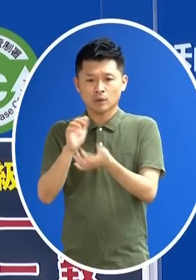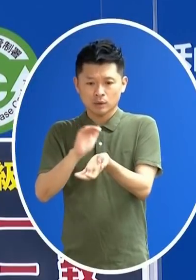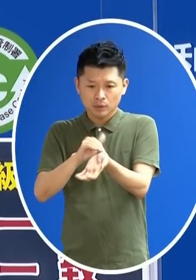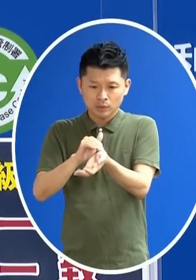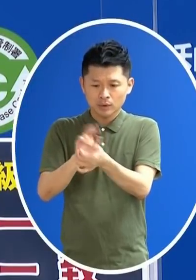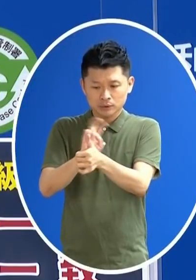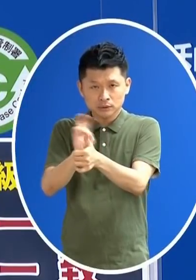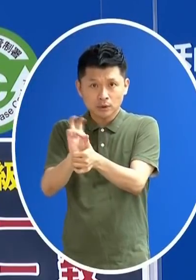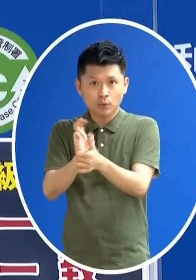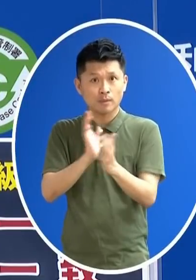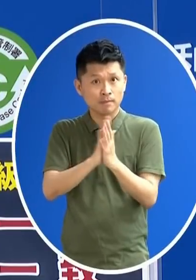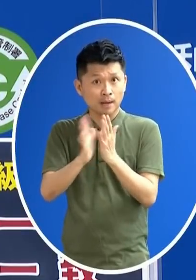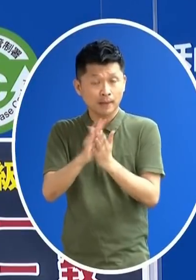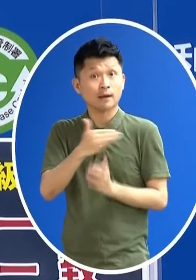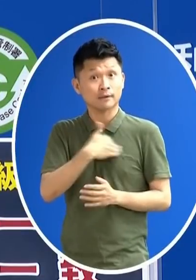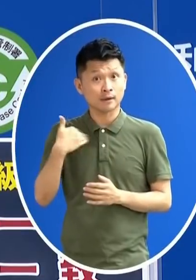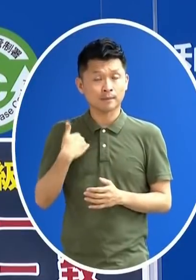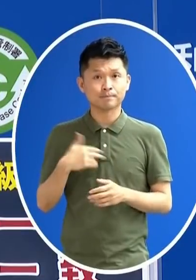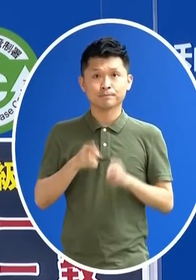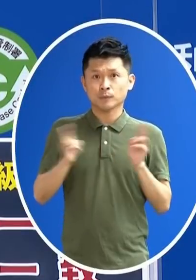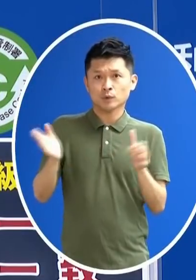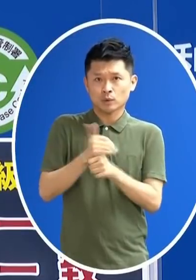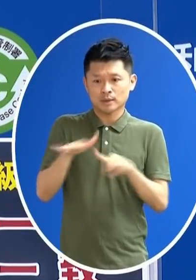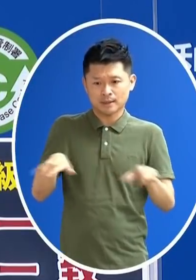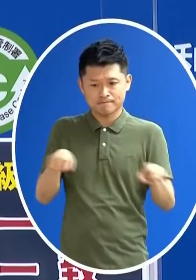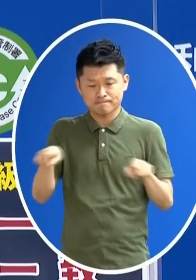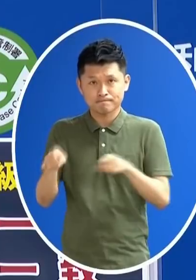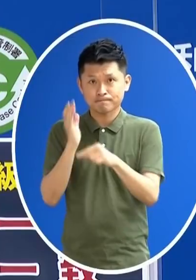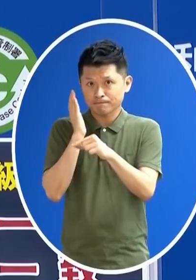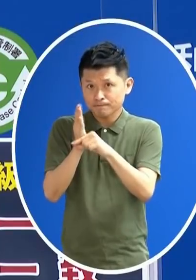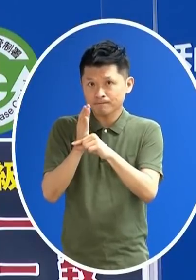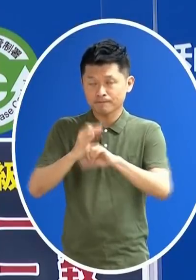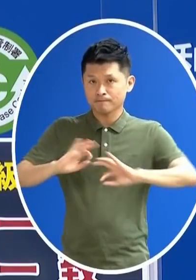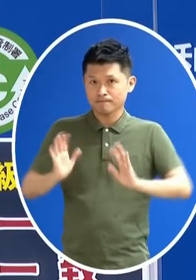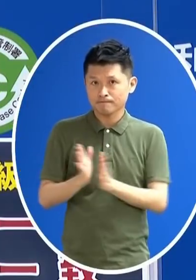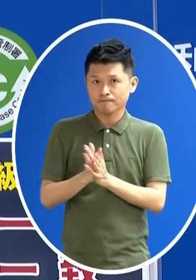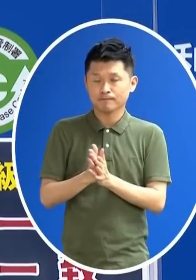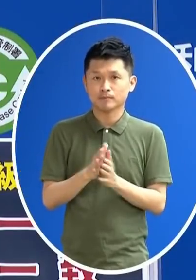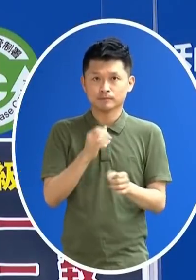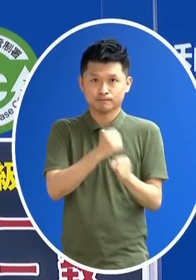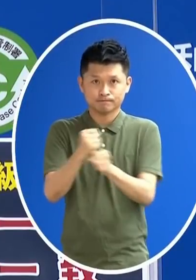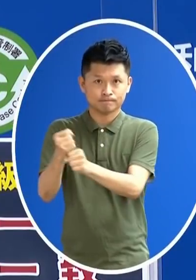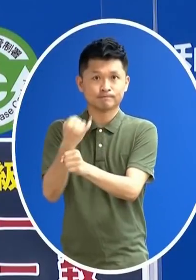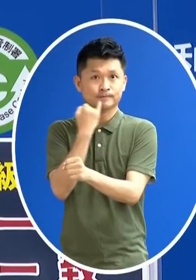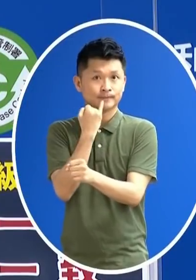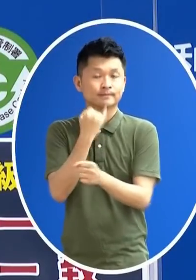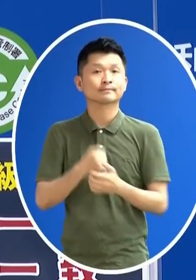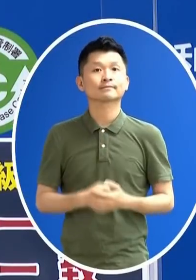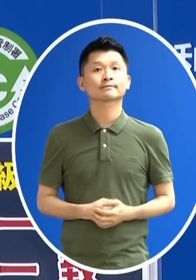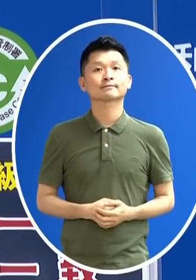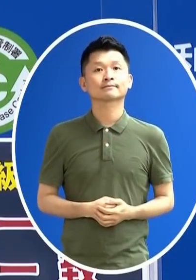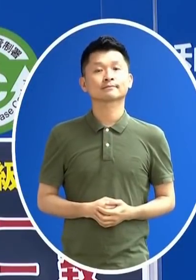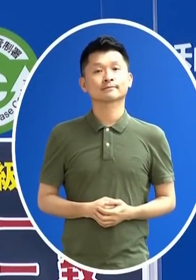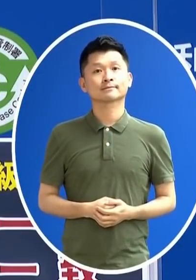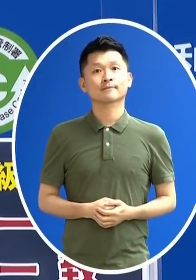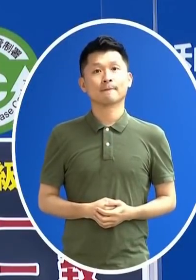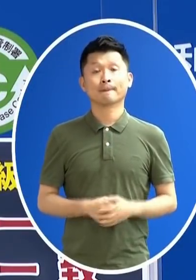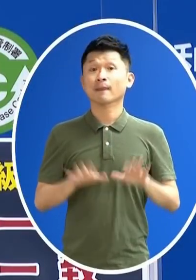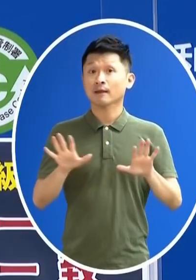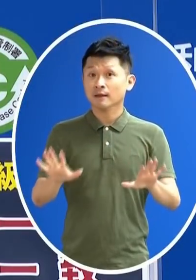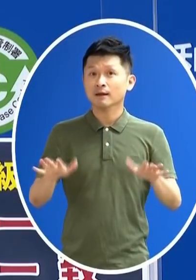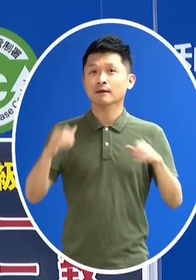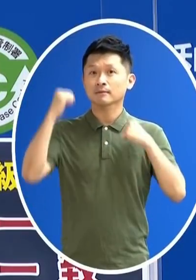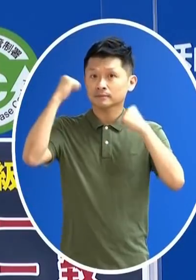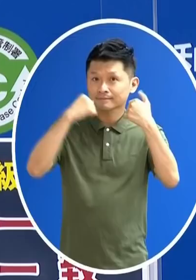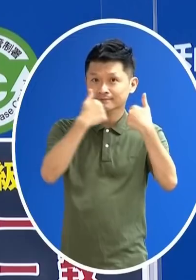分指挥中心现在已经即刻在研议，那会立即来做处理。那这个是有关于今天会